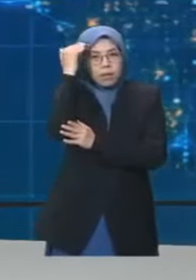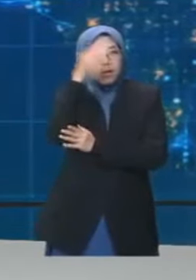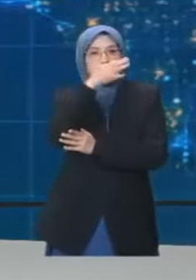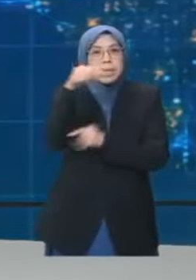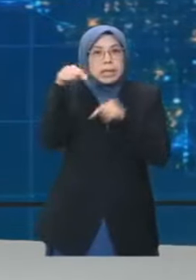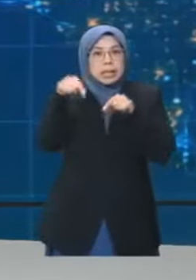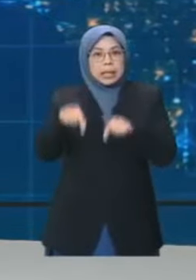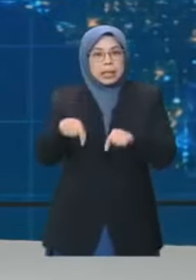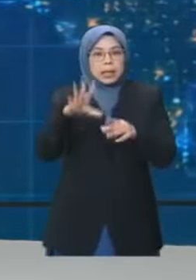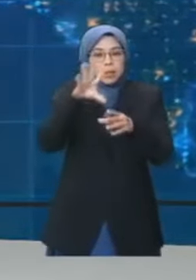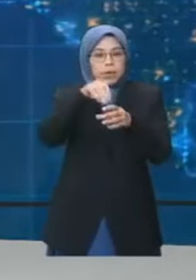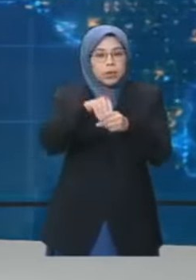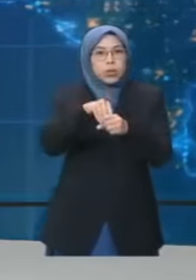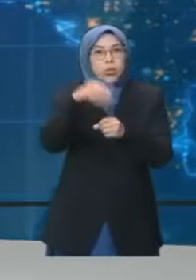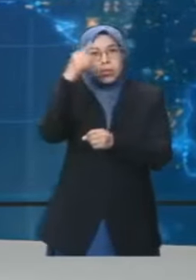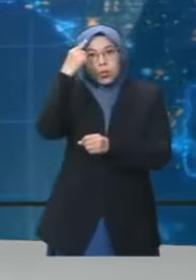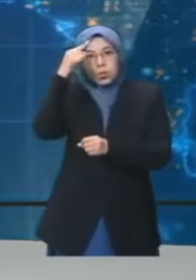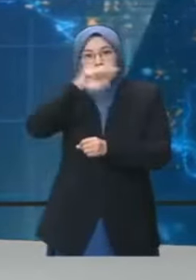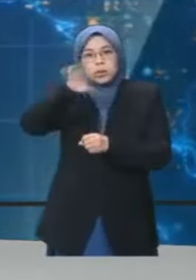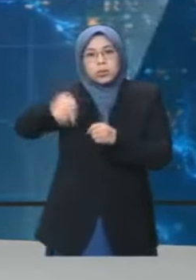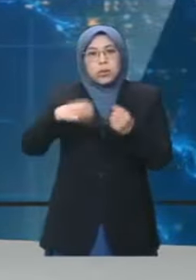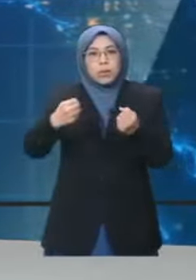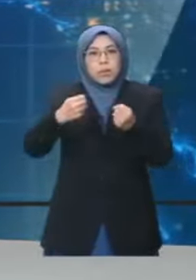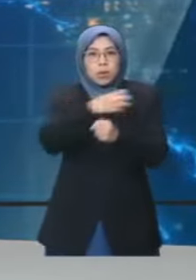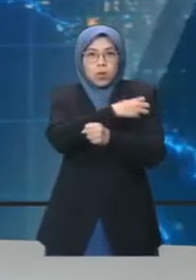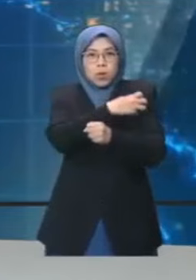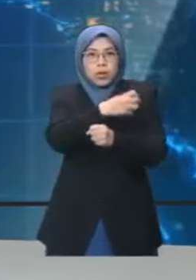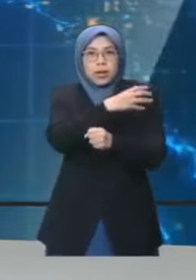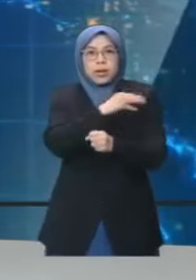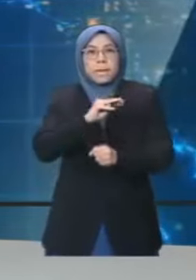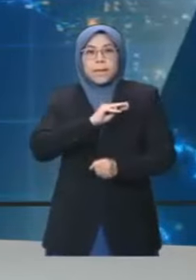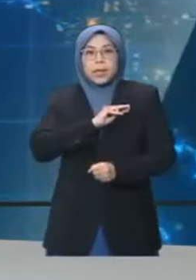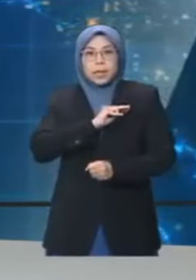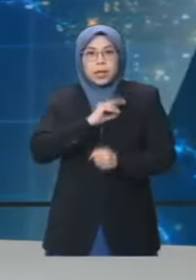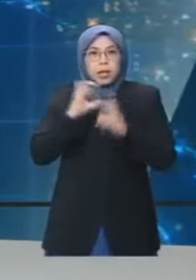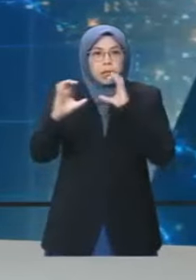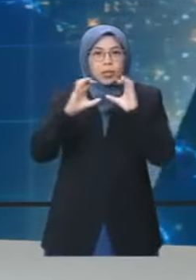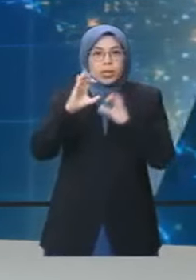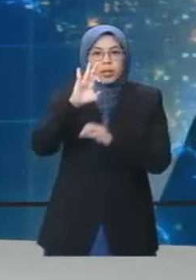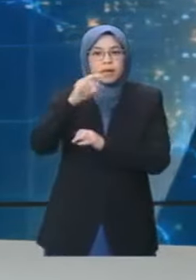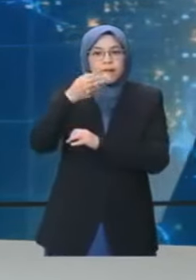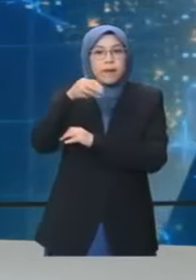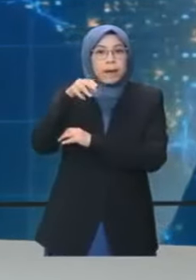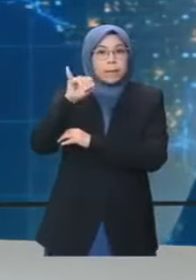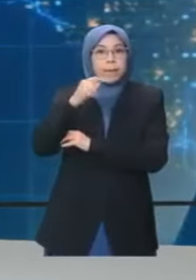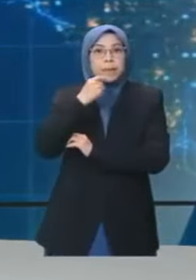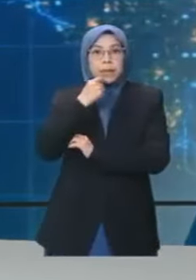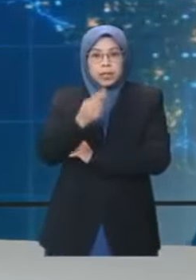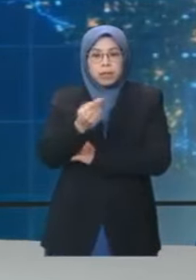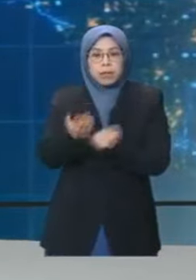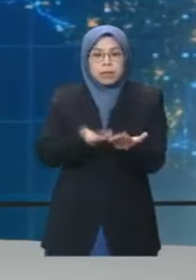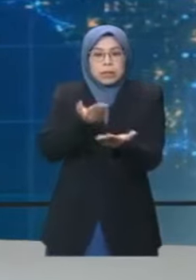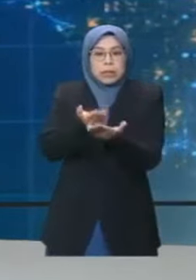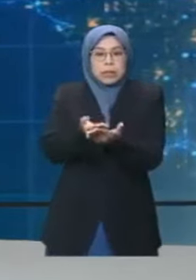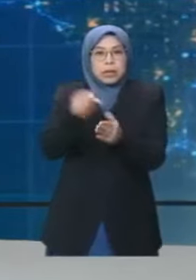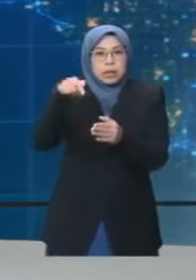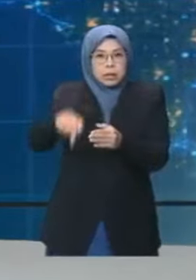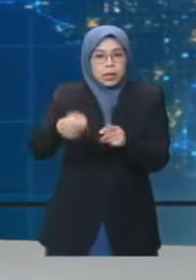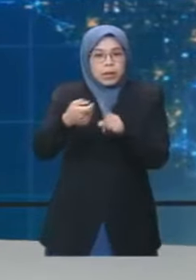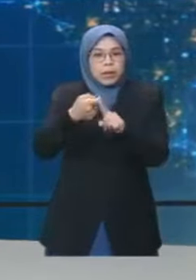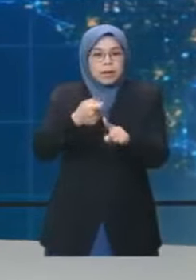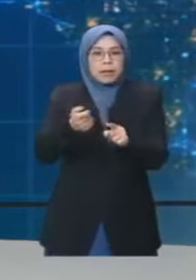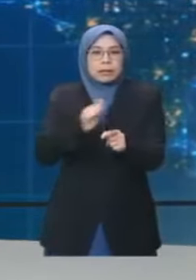terbaik termasuk aspek perundangan dan penguatkuasaan. Menteri Komunikasi Fahmi Fazil berkata pembentangan itu diminta sendiri oleh Perdana